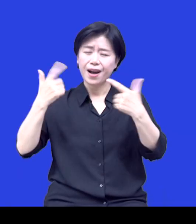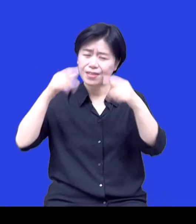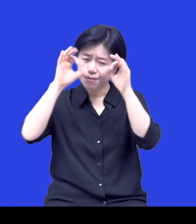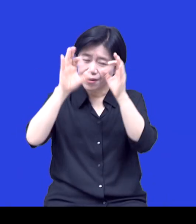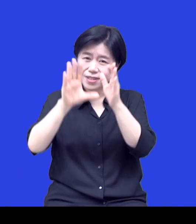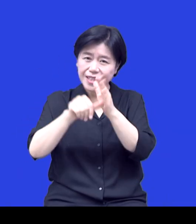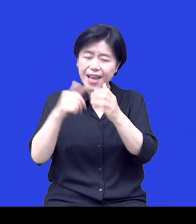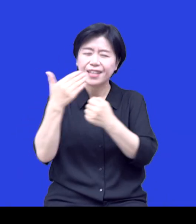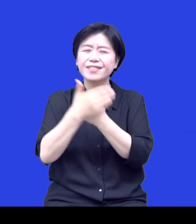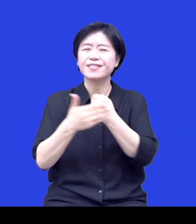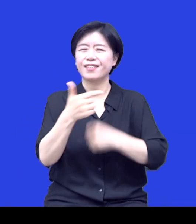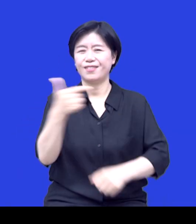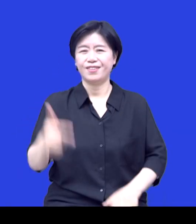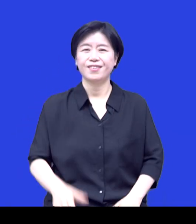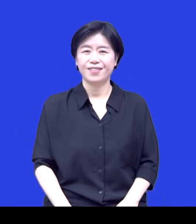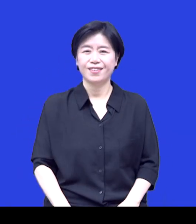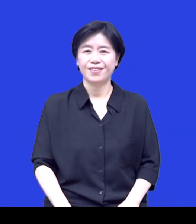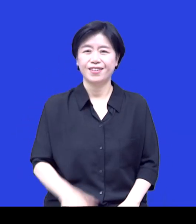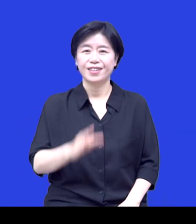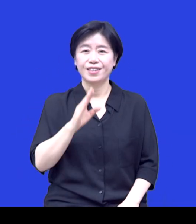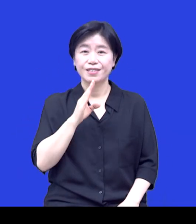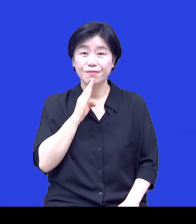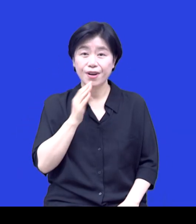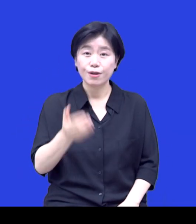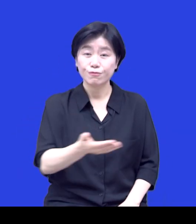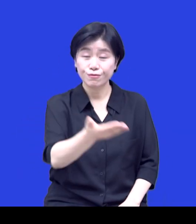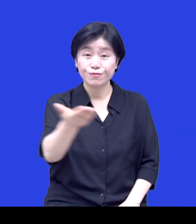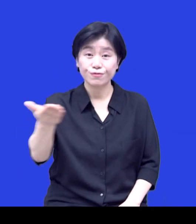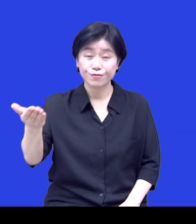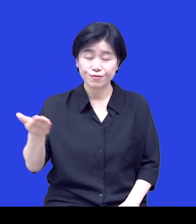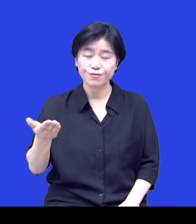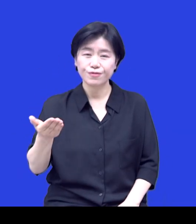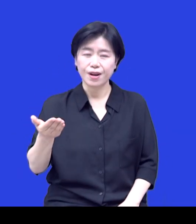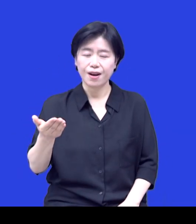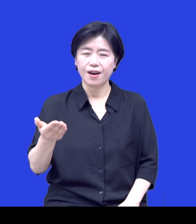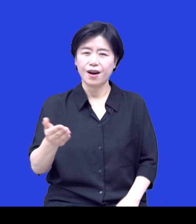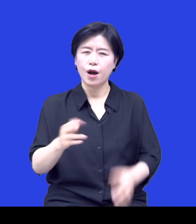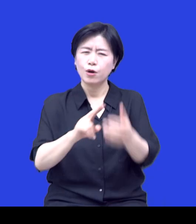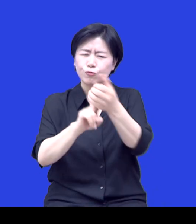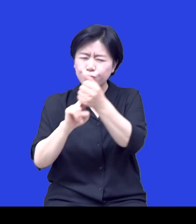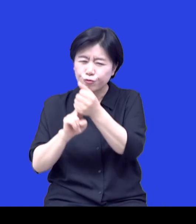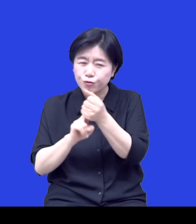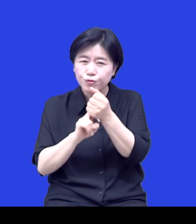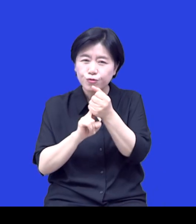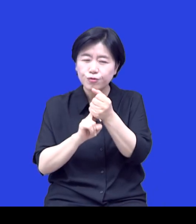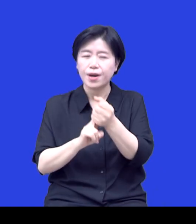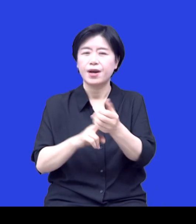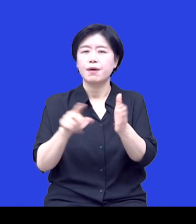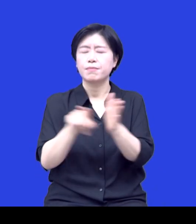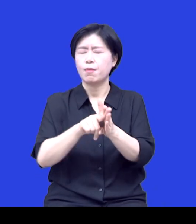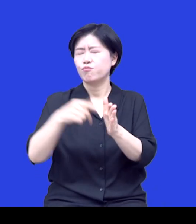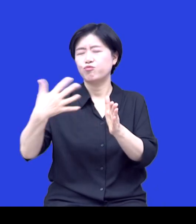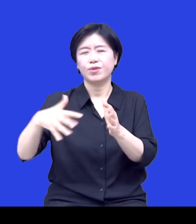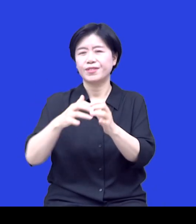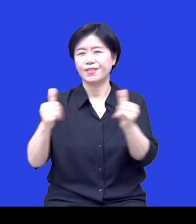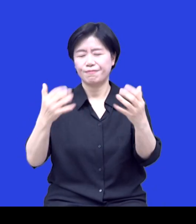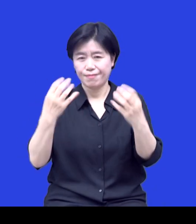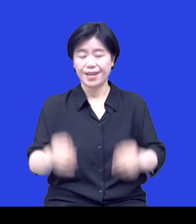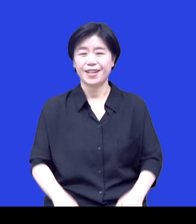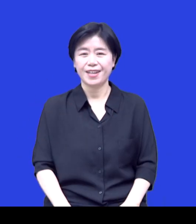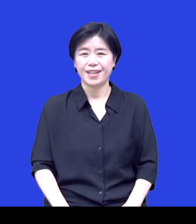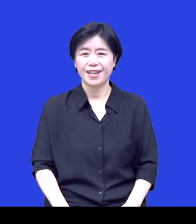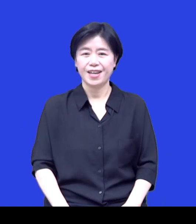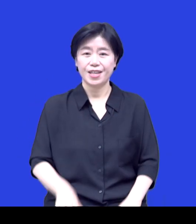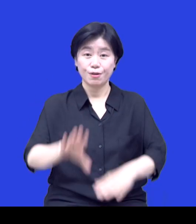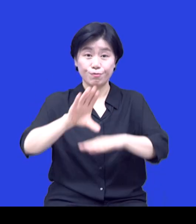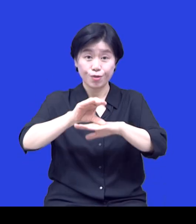있는데 네. 정말 제가 너무나 훌륭한 하나님의 숨겨두신 성도들이 많다, 목사님들이 네, 네. 많다. 너무 감사하고 이 프로그램에 하나님의 축복이